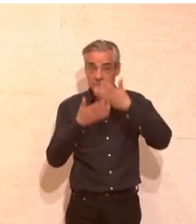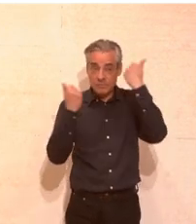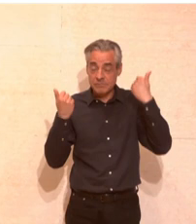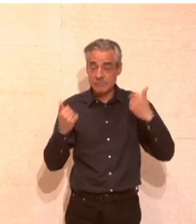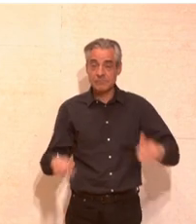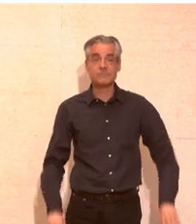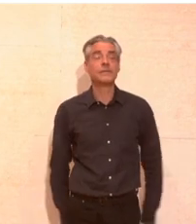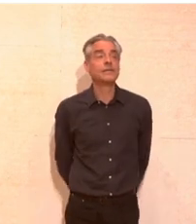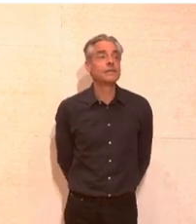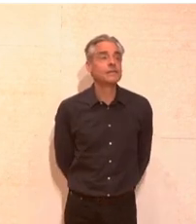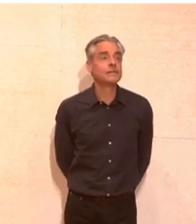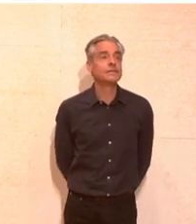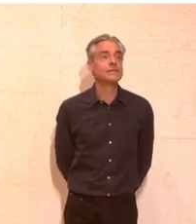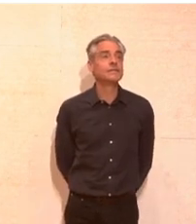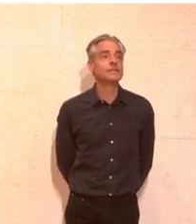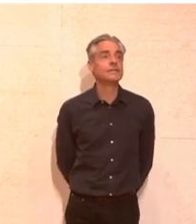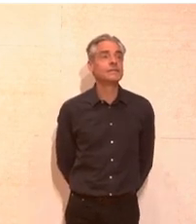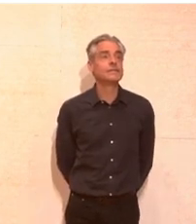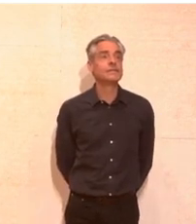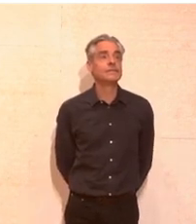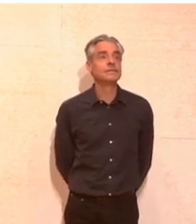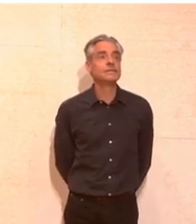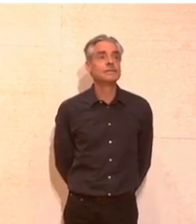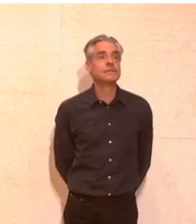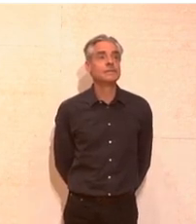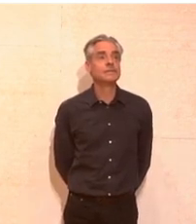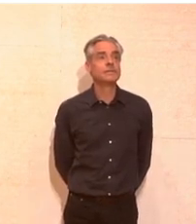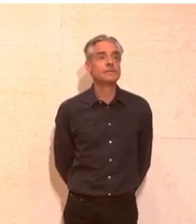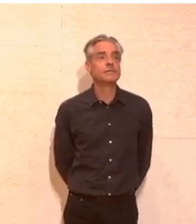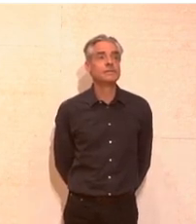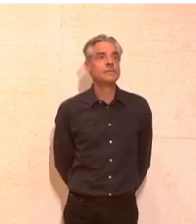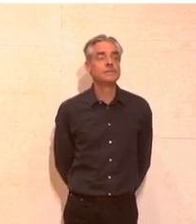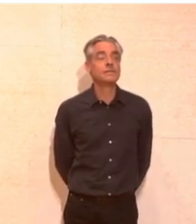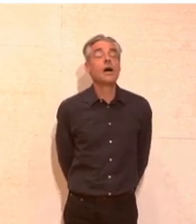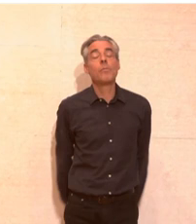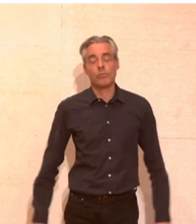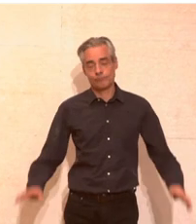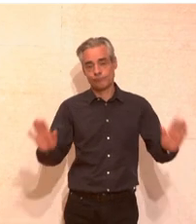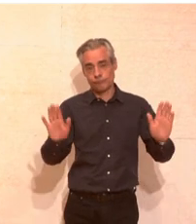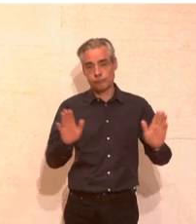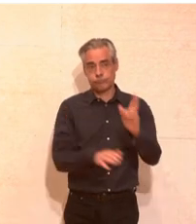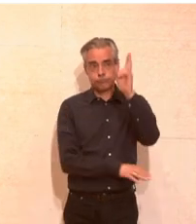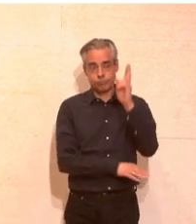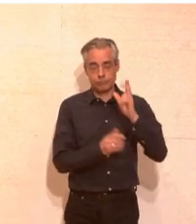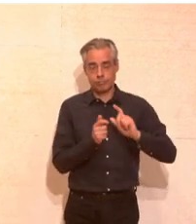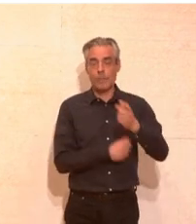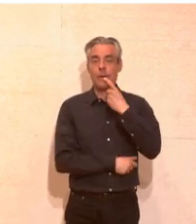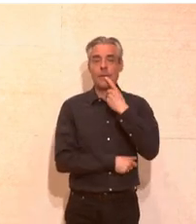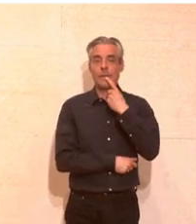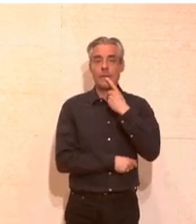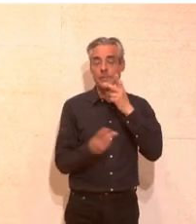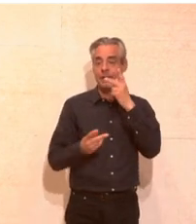Ok. Bon, en tout cas, je vais commencer à l'oral